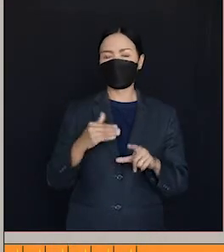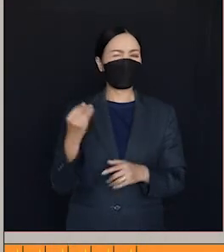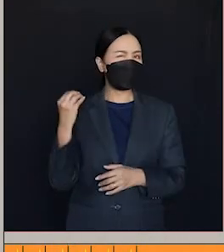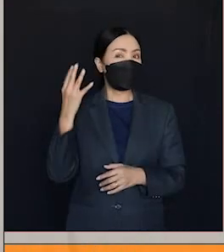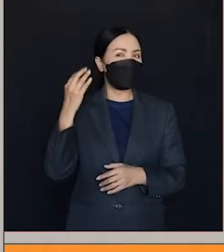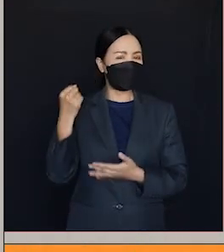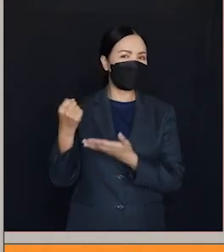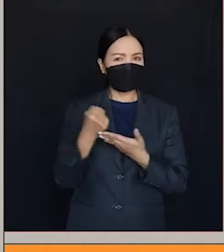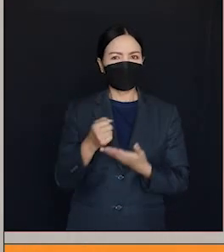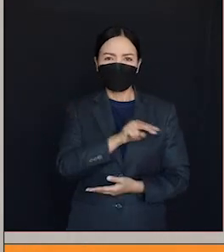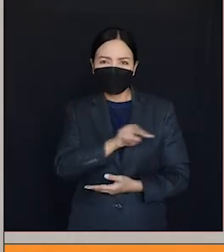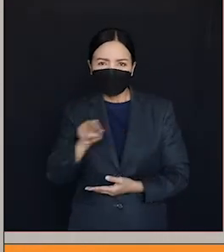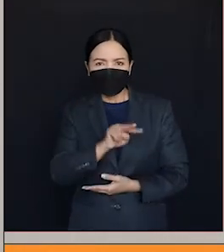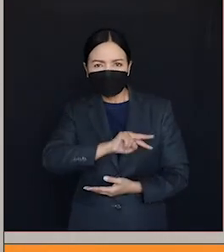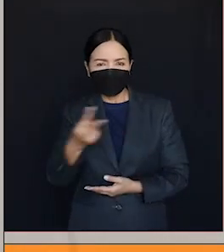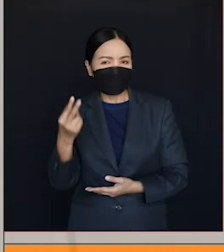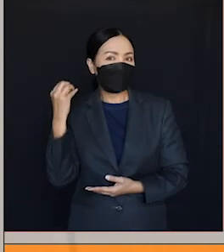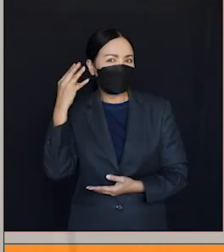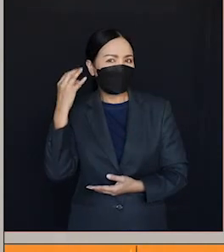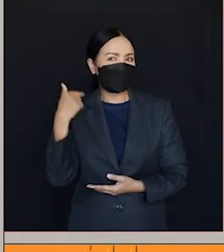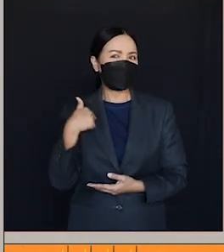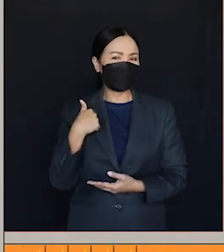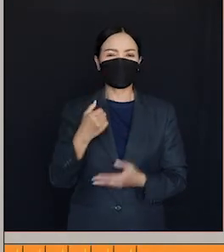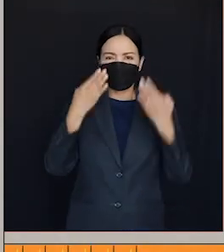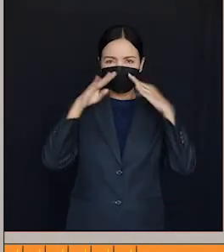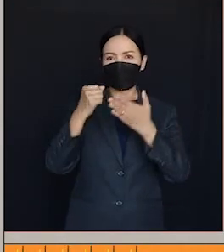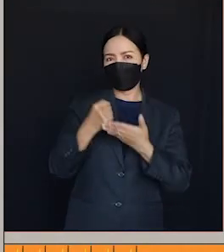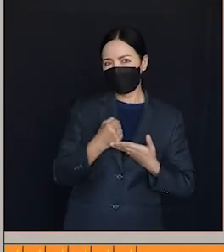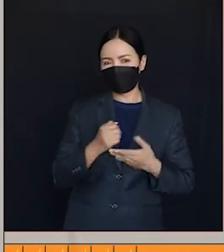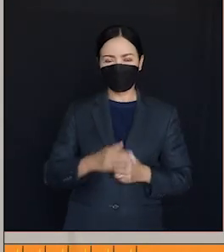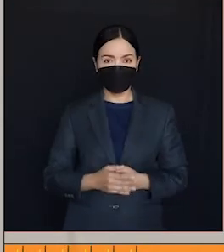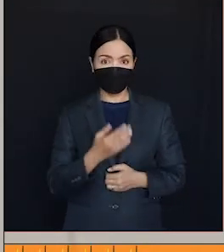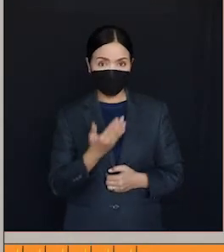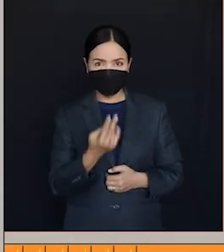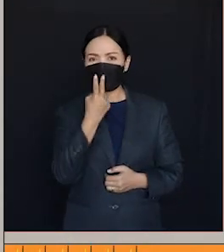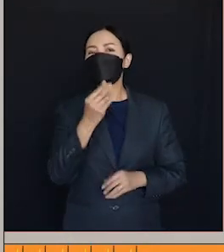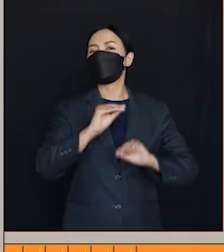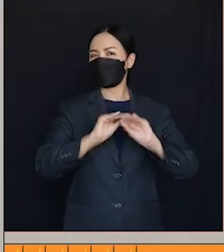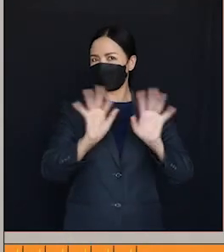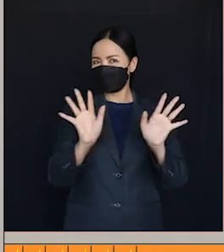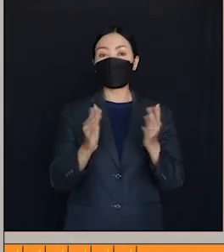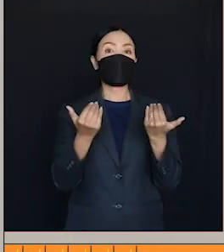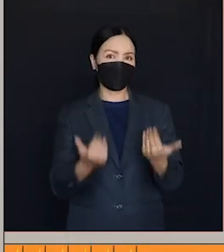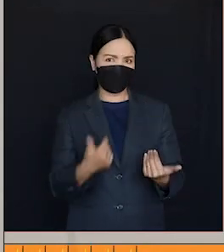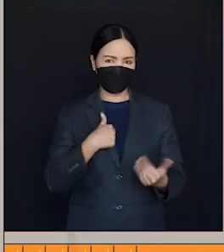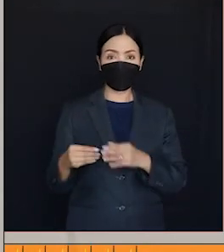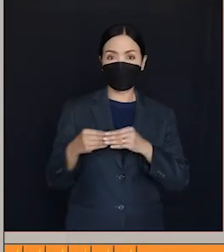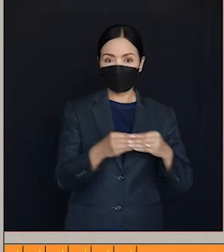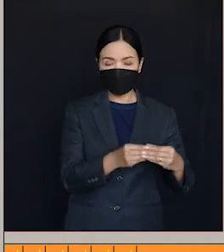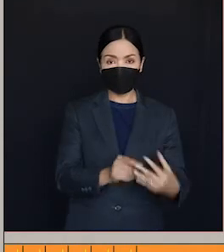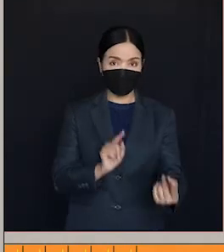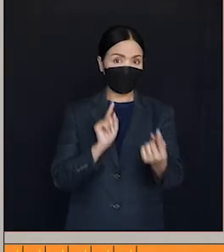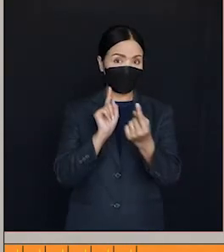ที่ช่วยเราอ่านพวกนั้นได้ครับพี่แหม่ม โอ้โหเห็นภาพชัดมากเลยค่ะว่าตาทิพย์นะคะซึ่งวันนี้นะคะพี่จะพาม